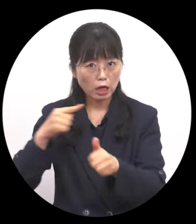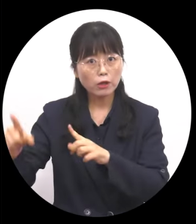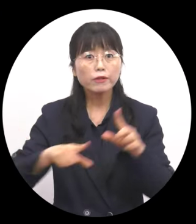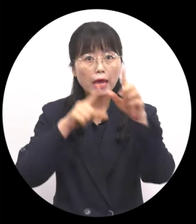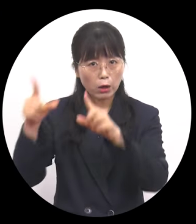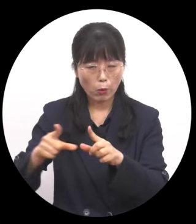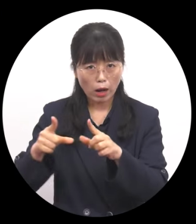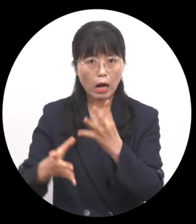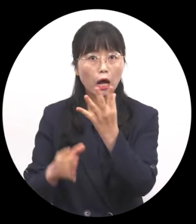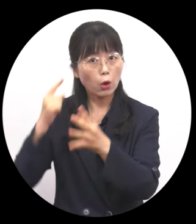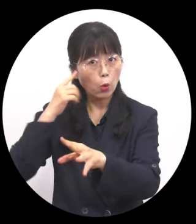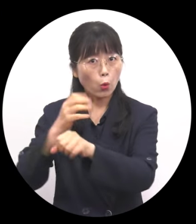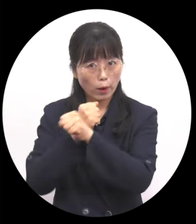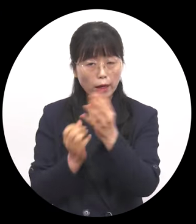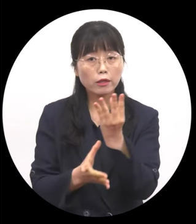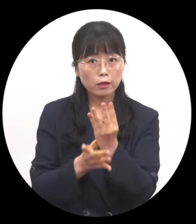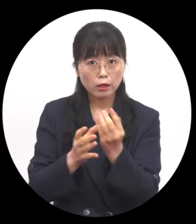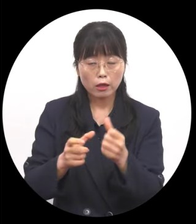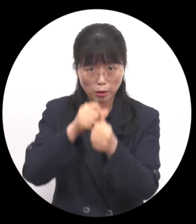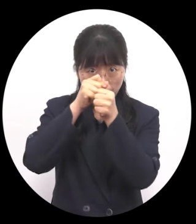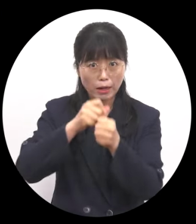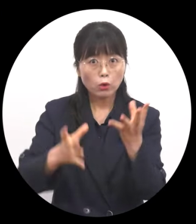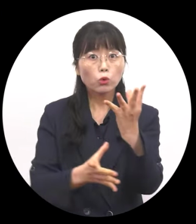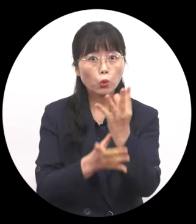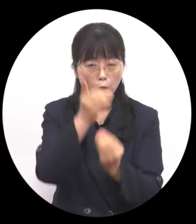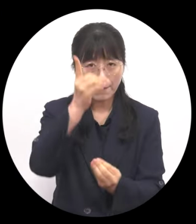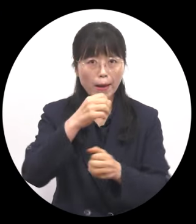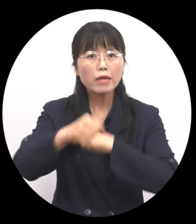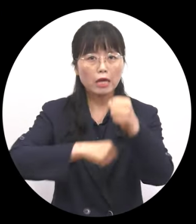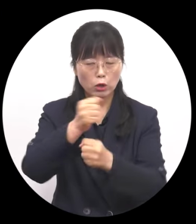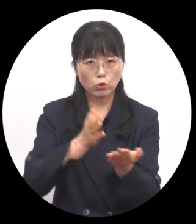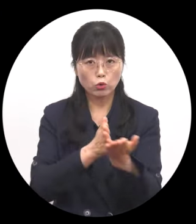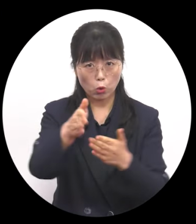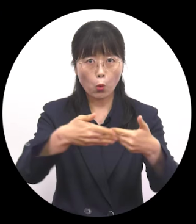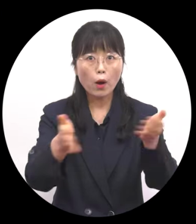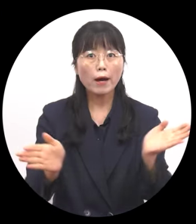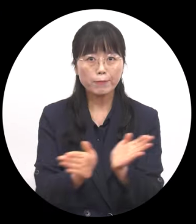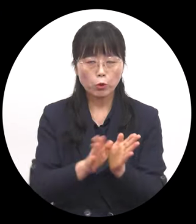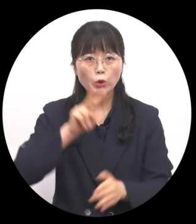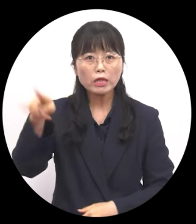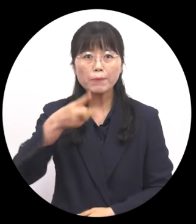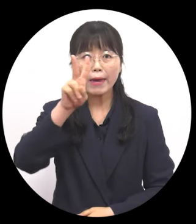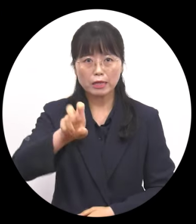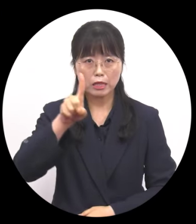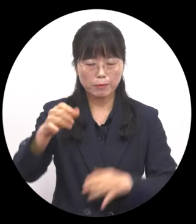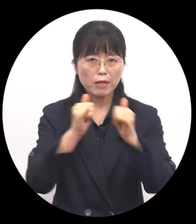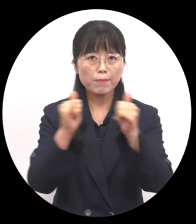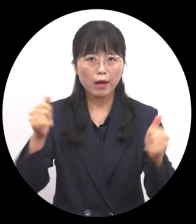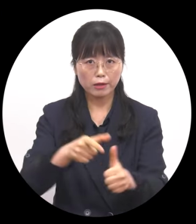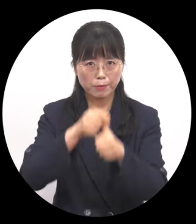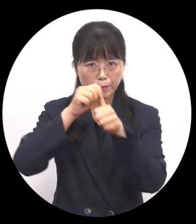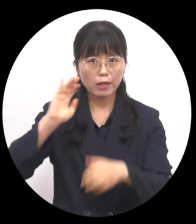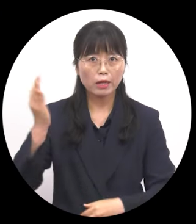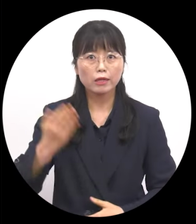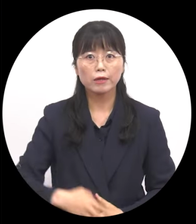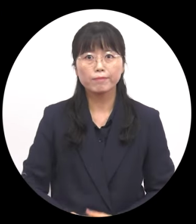자연생활, 공학으로 선발하던 것을 통합해서 자유전공학부로 221명을